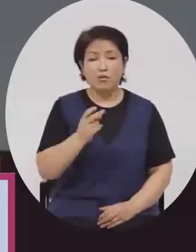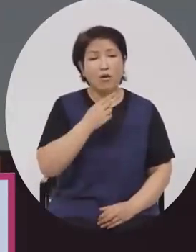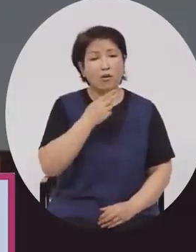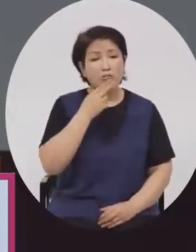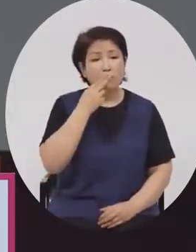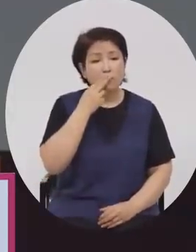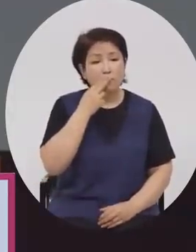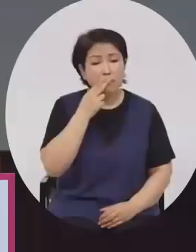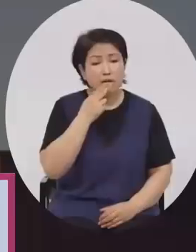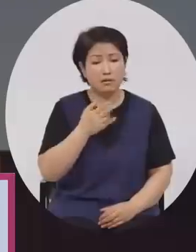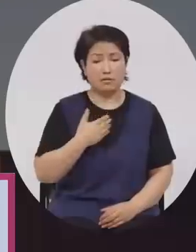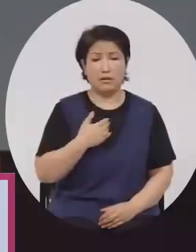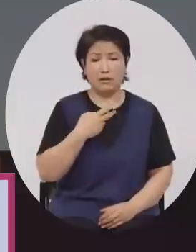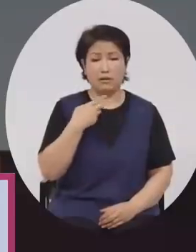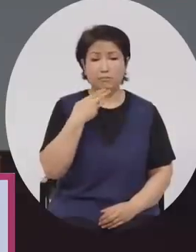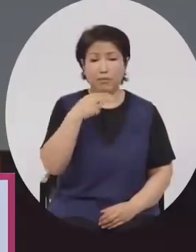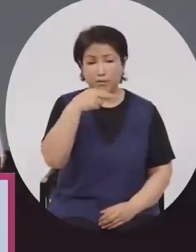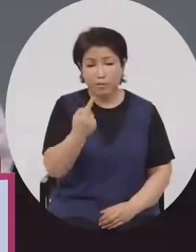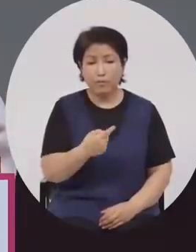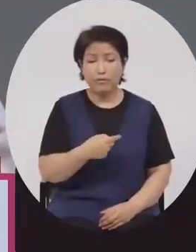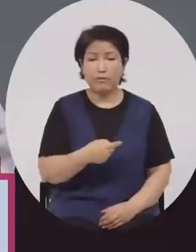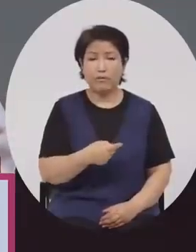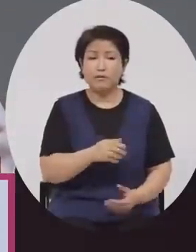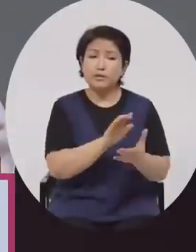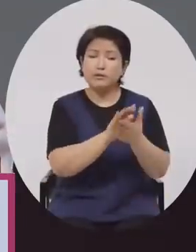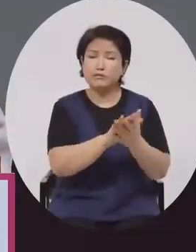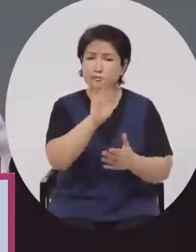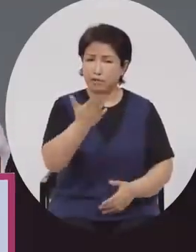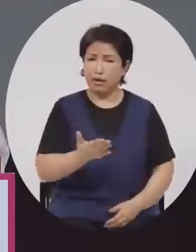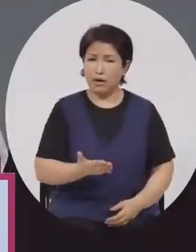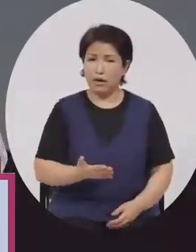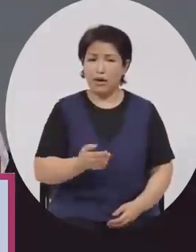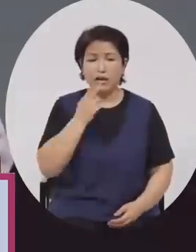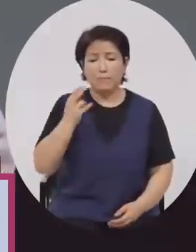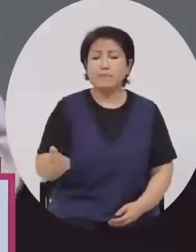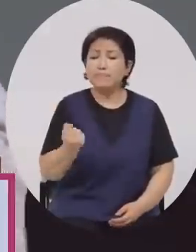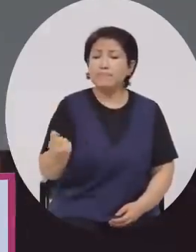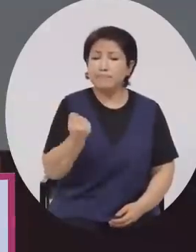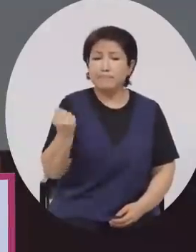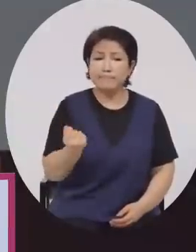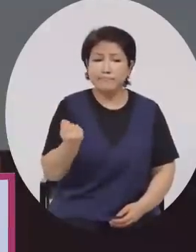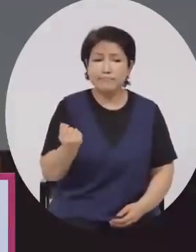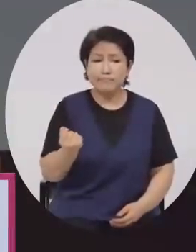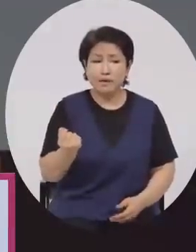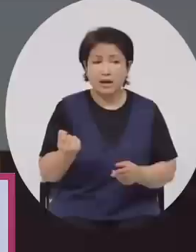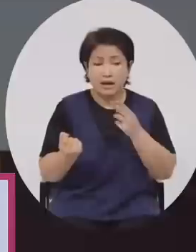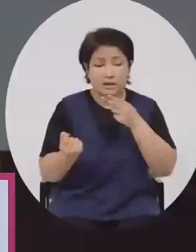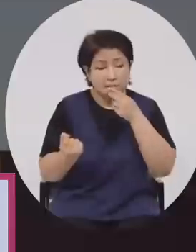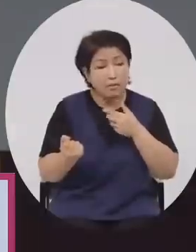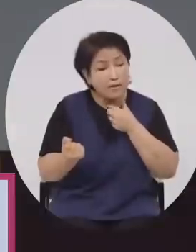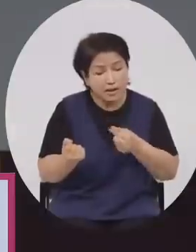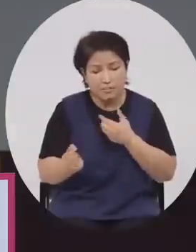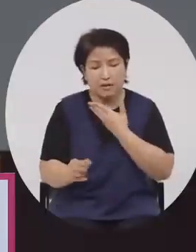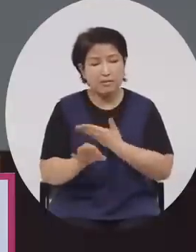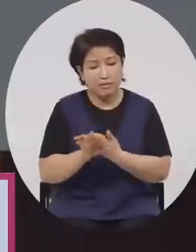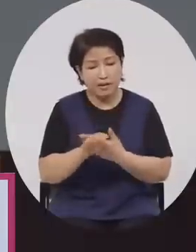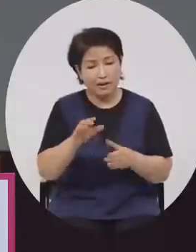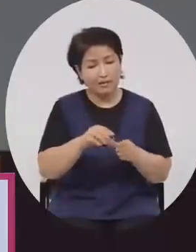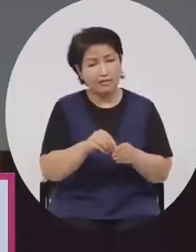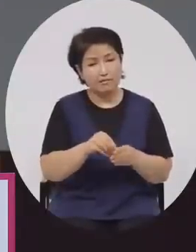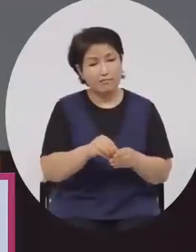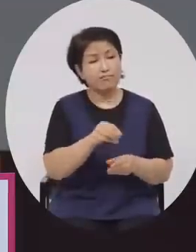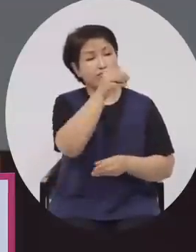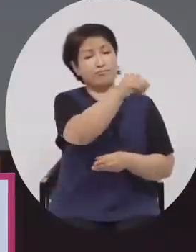담배 안 피워도 담배 피우는 사람하고 얼마든지 친구들. 담배 딱 갖고 다니다가 담배 피우려면 탁 빼가 딱 빼가 불 붙여가 착